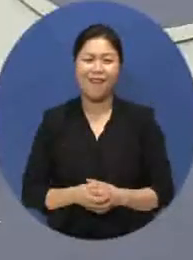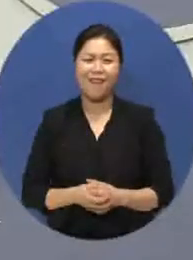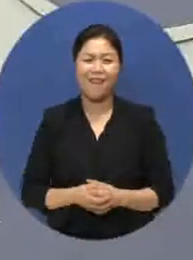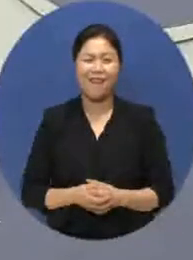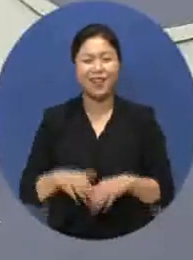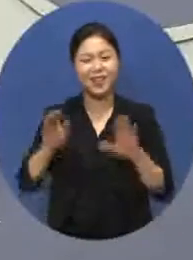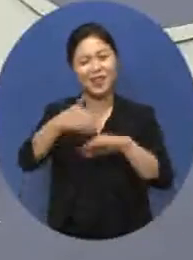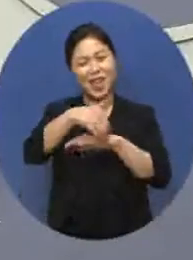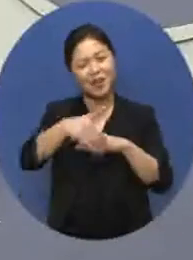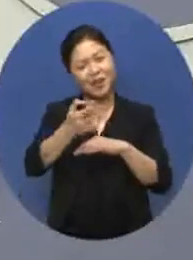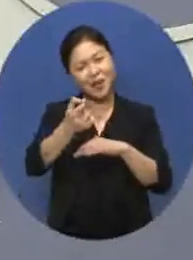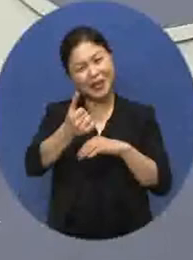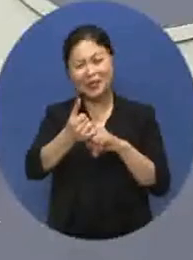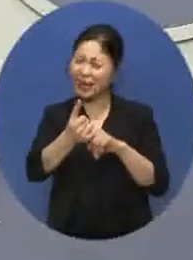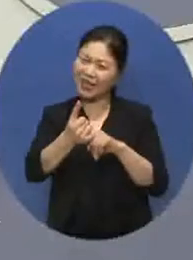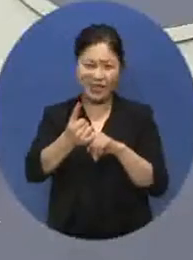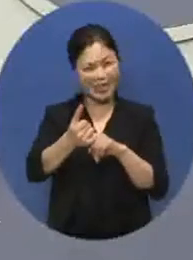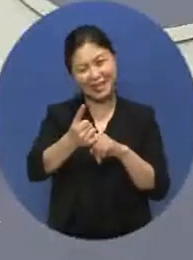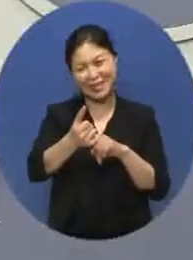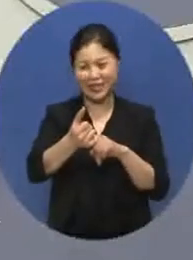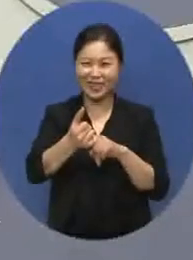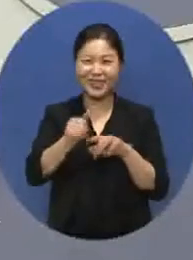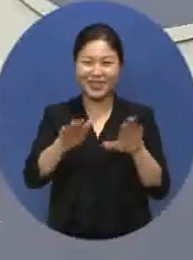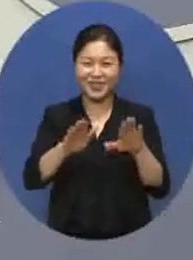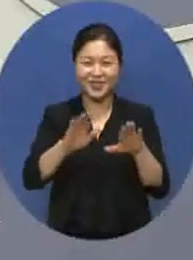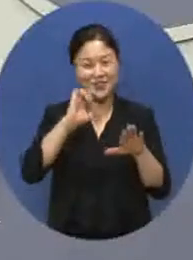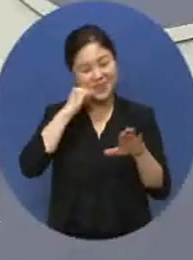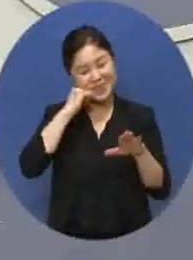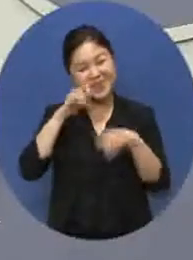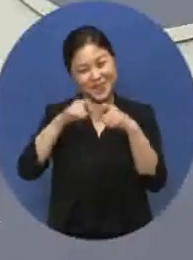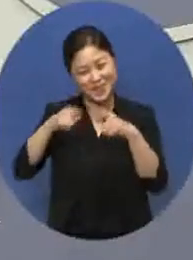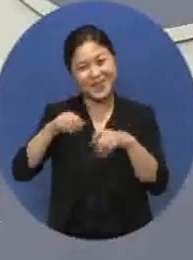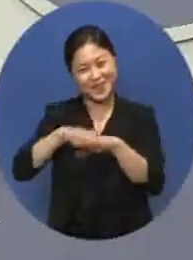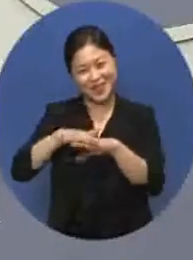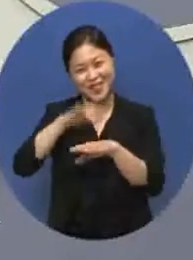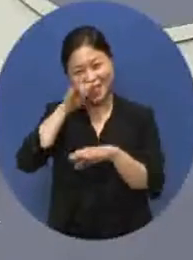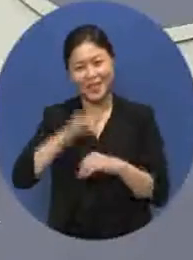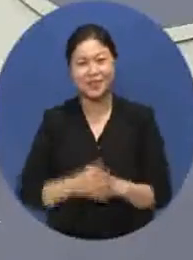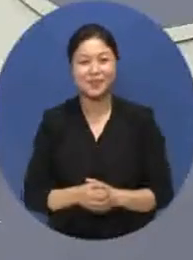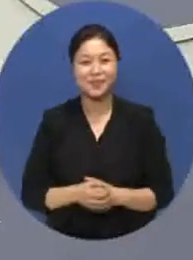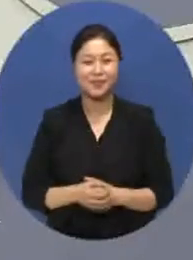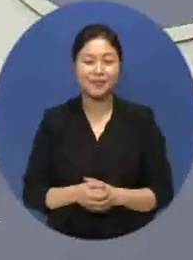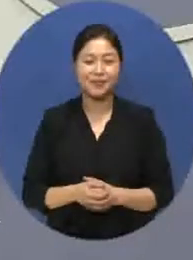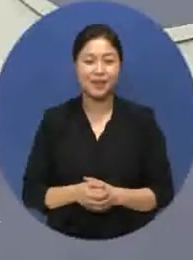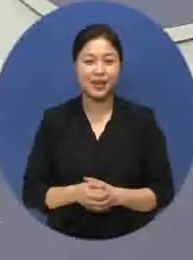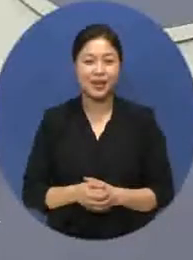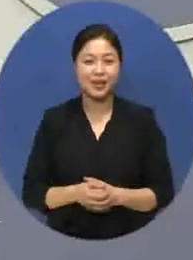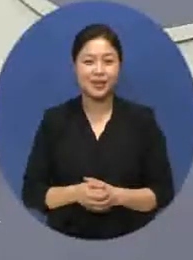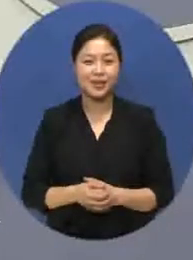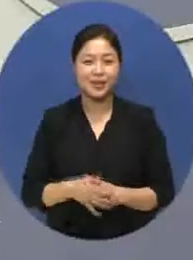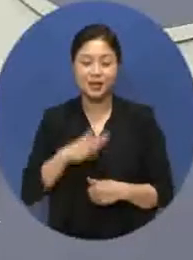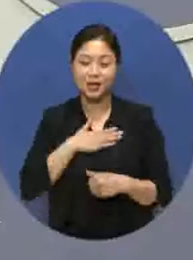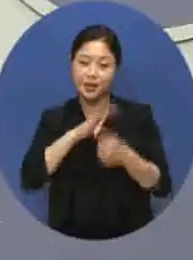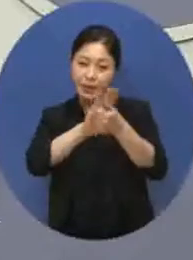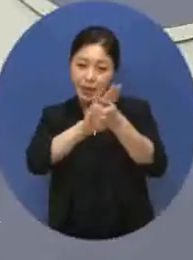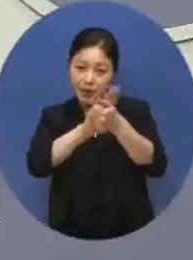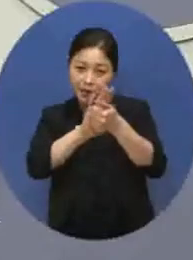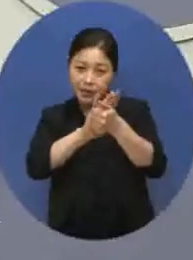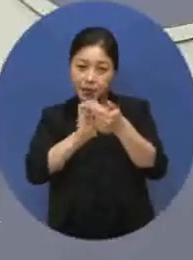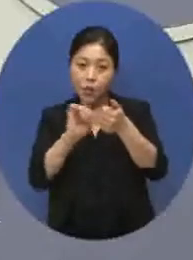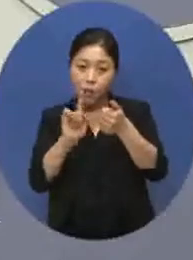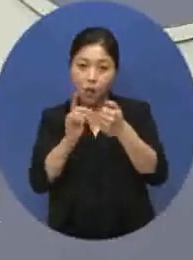그래서 그 기획이 좀 차질을 좀 빚고 그러고 있는데 저희들이 하고 있는 서비스 중에 그